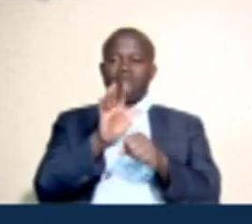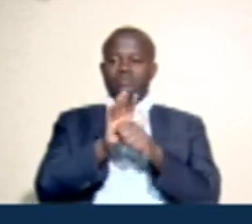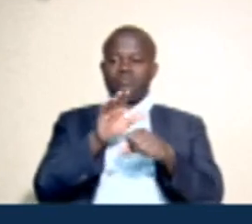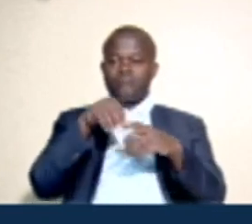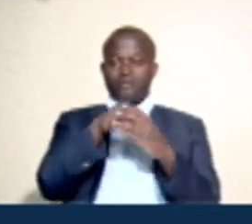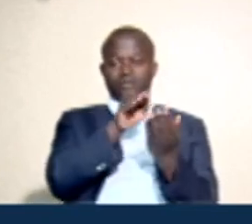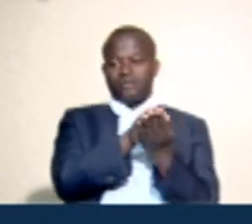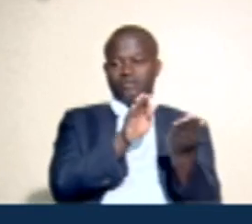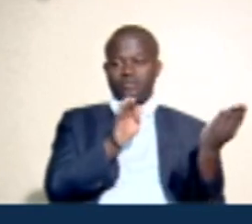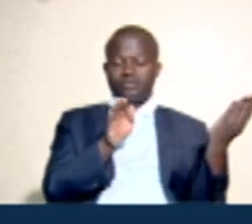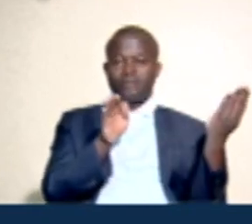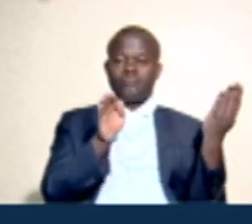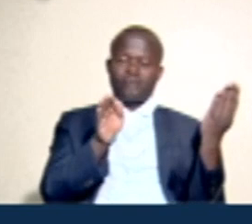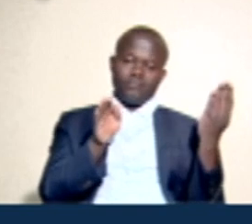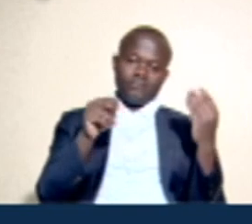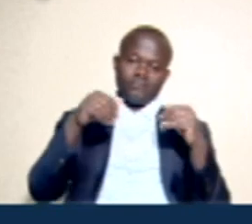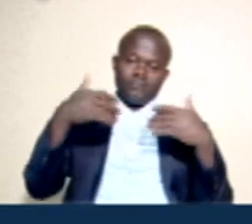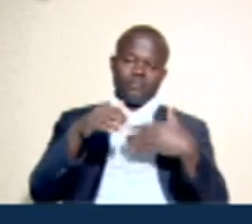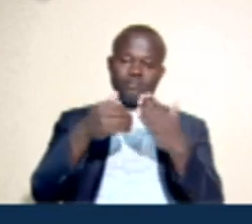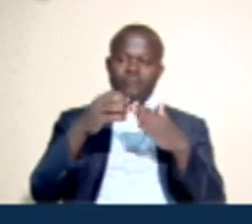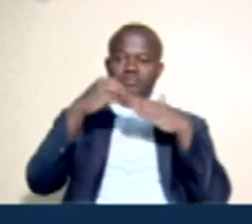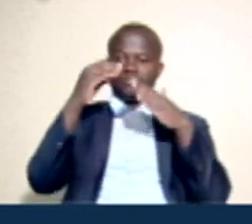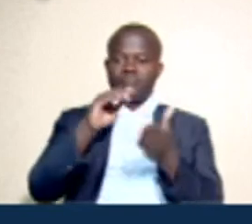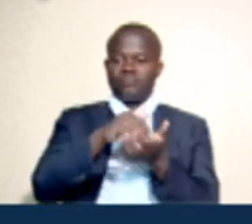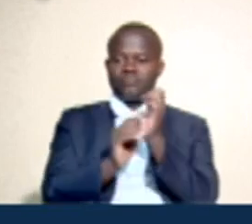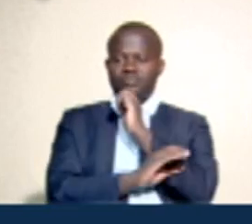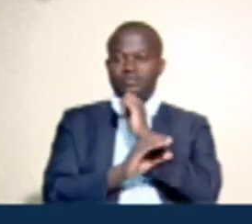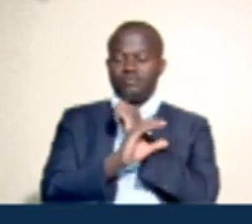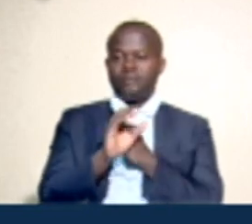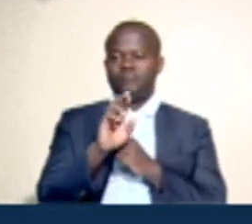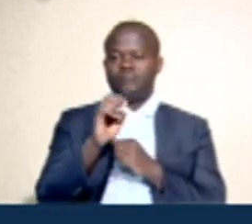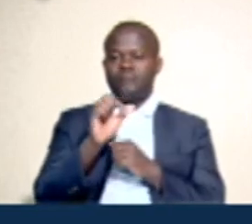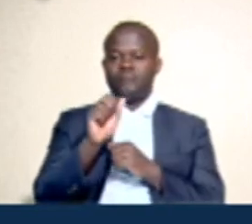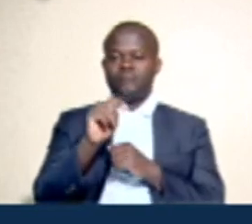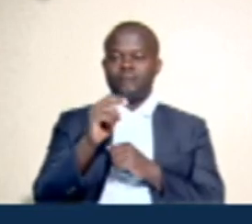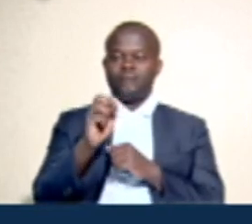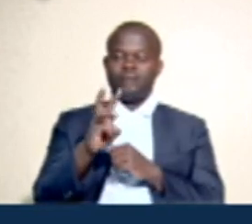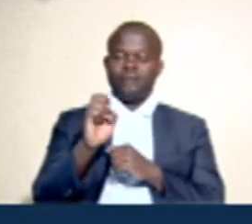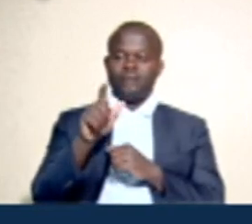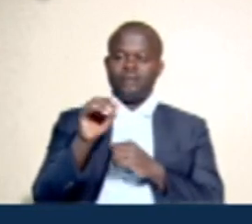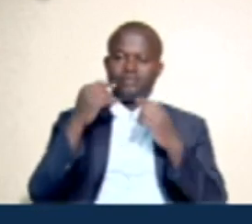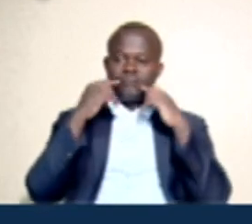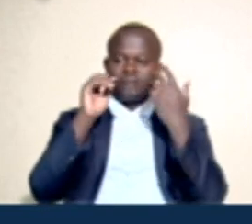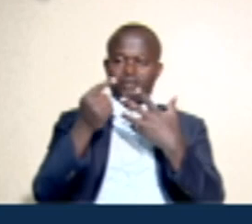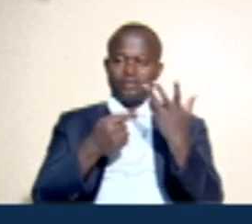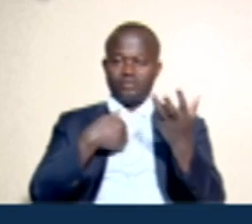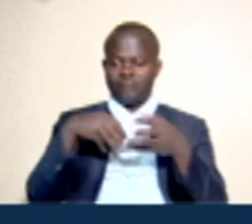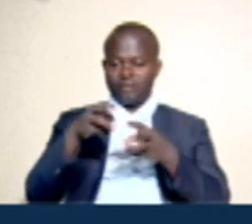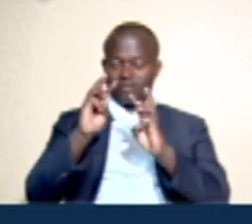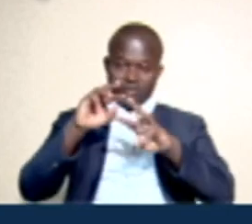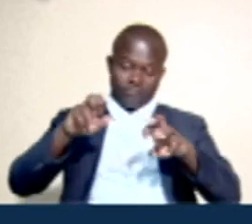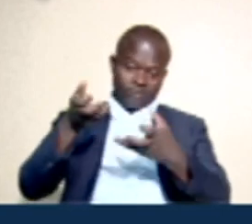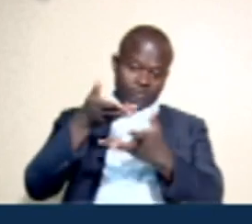mu biko baranguye bahenzwe. Komiseri mukuru w'ikigo cy'imisoro n'amahoro RwandaTV Pascal avuga ko ibi bifite uko